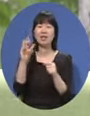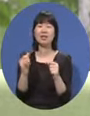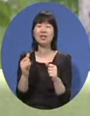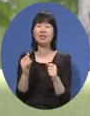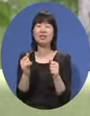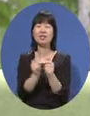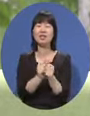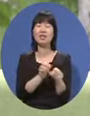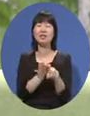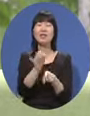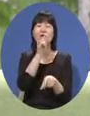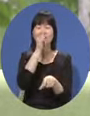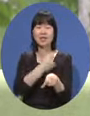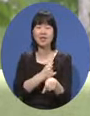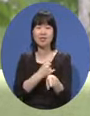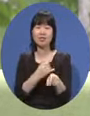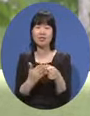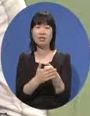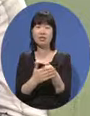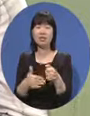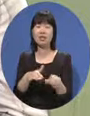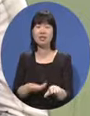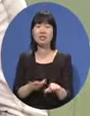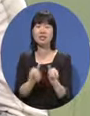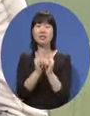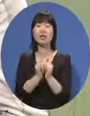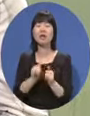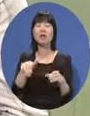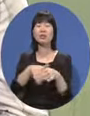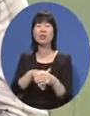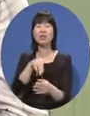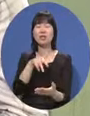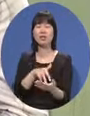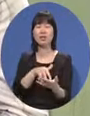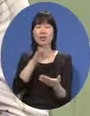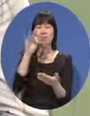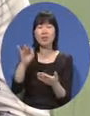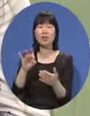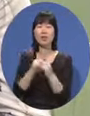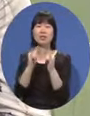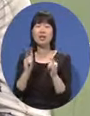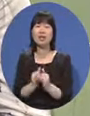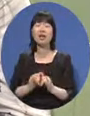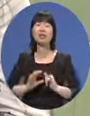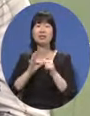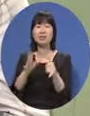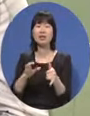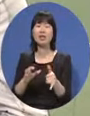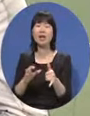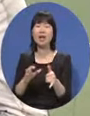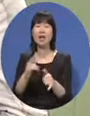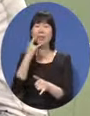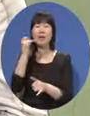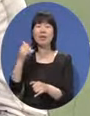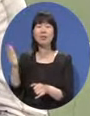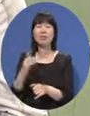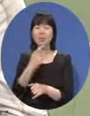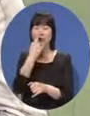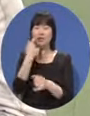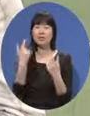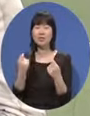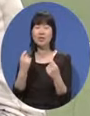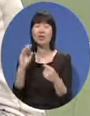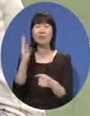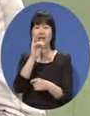잔소리를 한다는 거에요 너 # 왜냐면 이게 사회 문화적으로 요 그 4배나 세상을 아빠로부터 배우는 것처럼